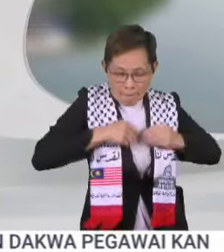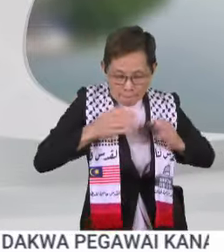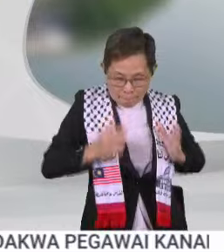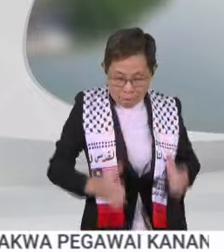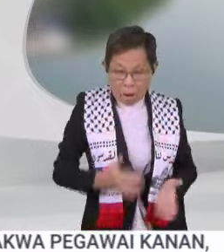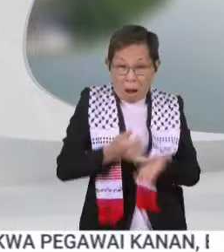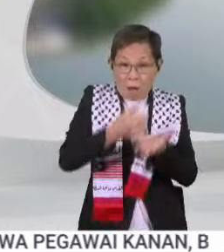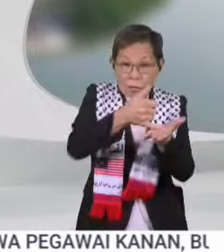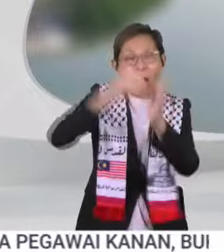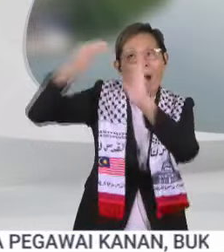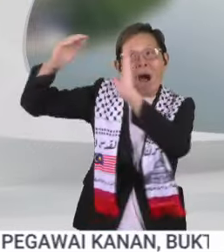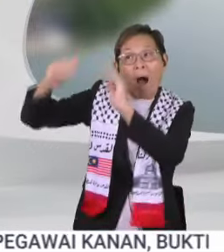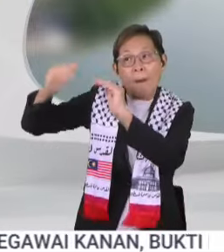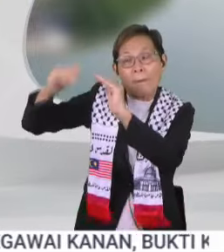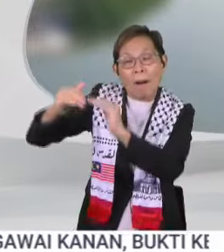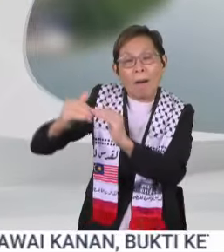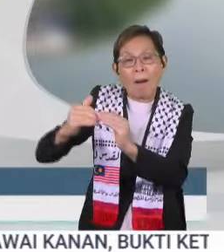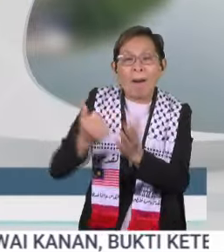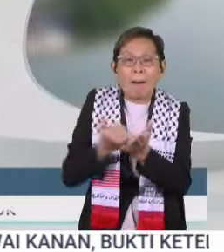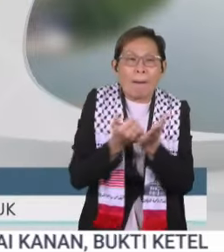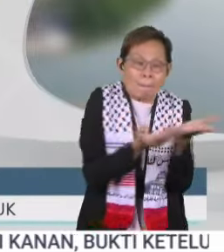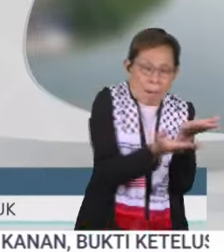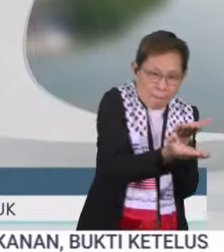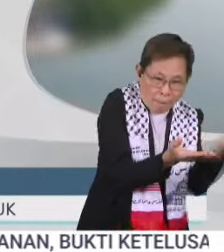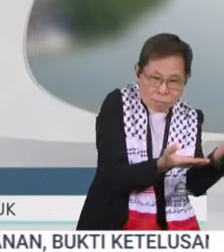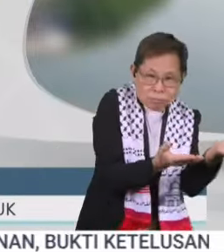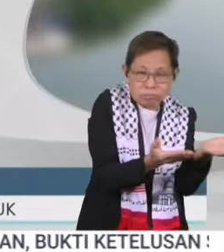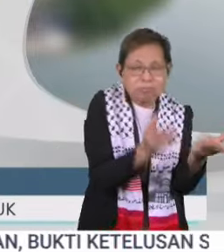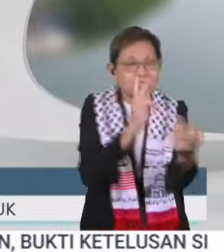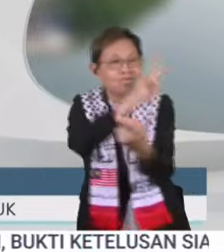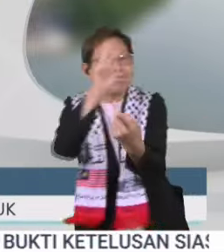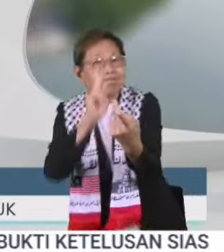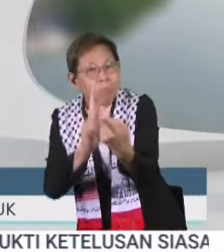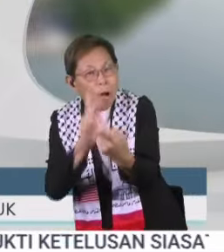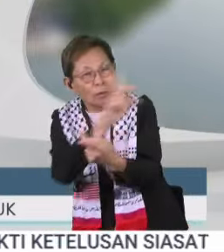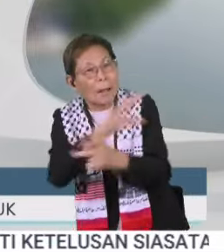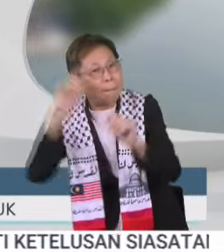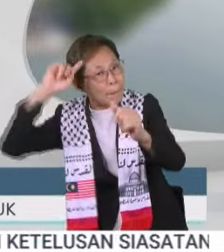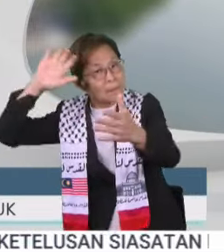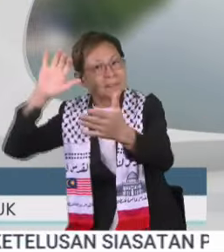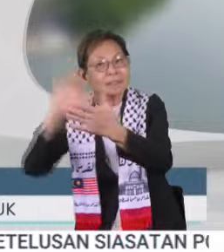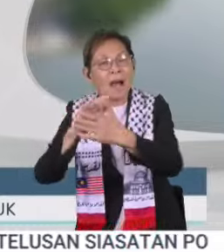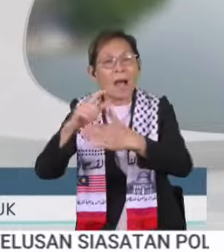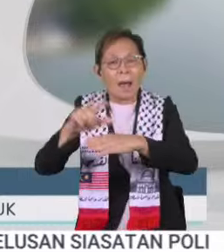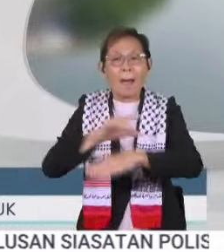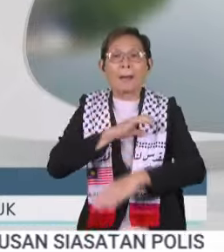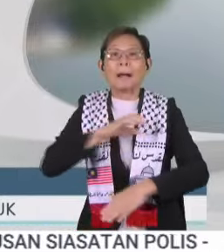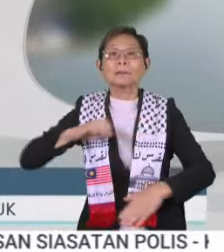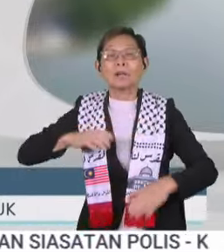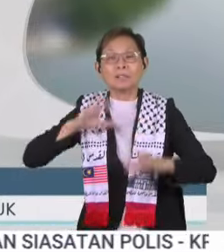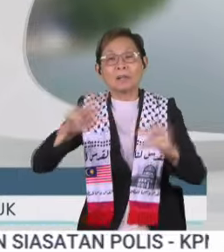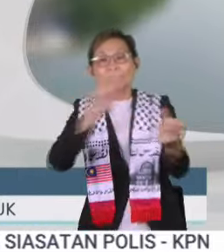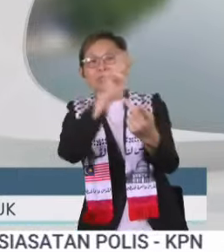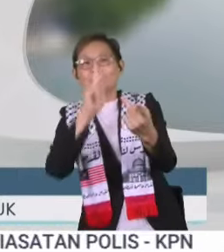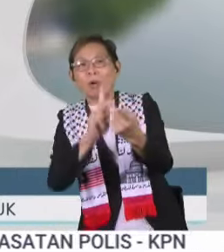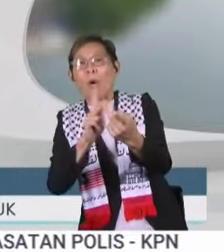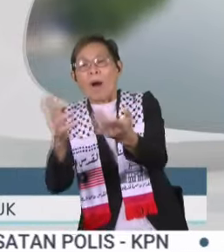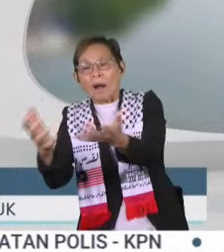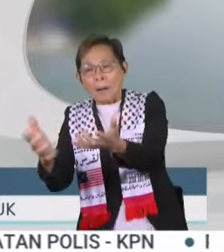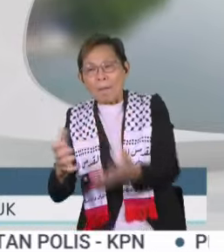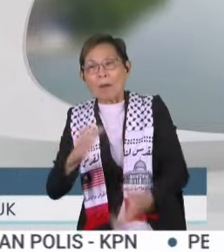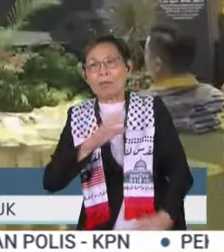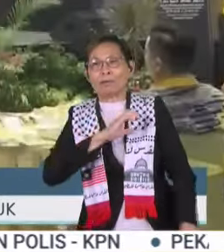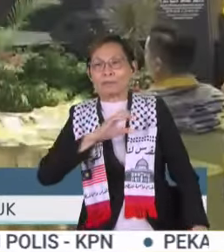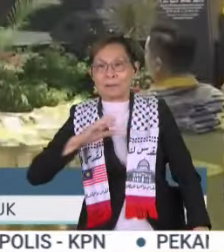anugerah itu juga diharap dapat menyalurkan perkhidmatan yang relevan dan diyakini pengguna sekaligus menepati kehendak